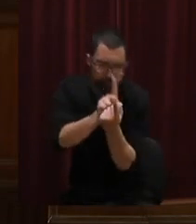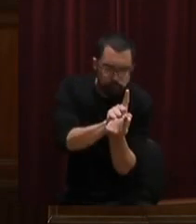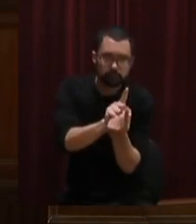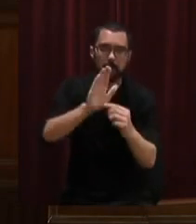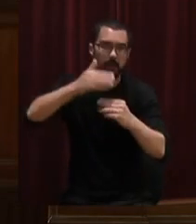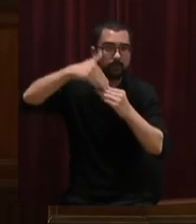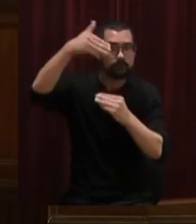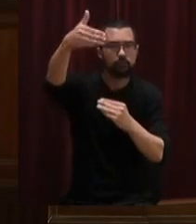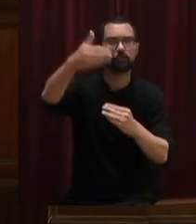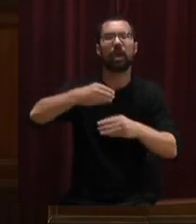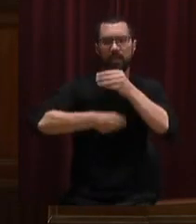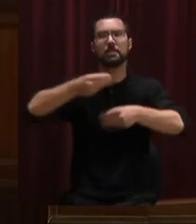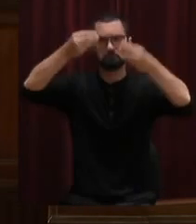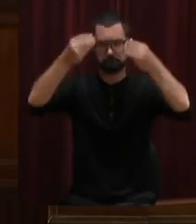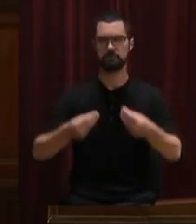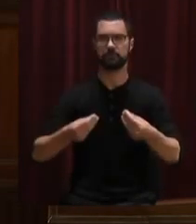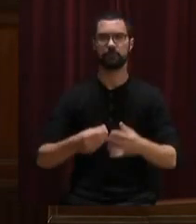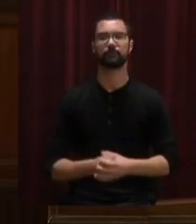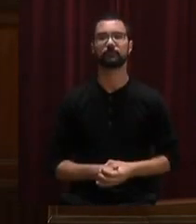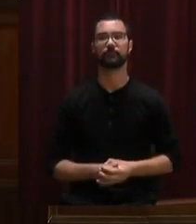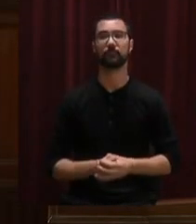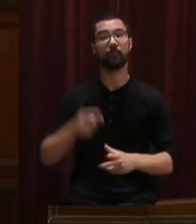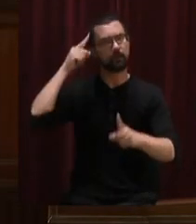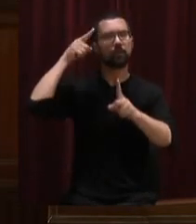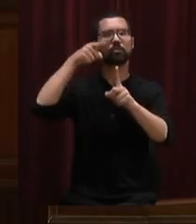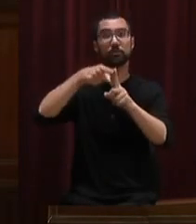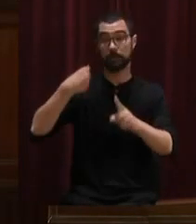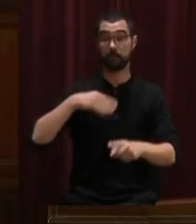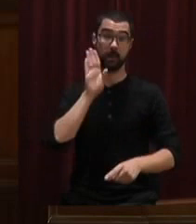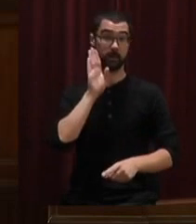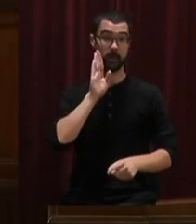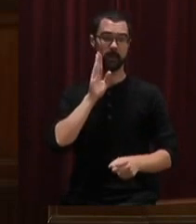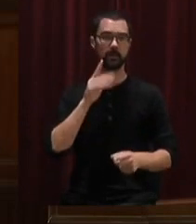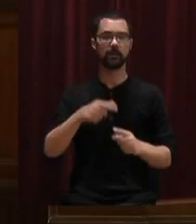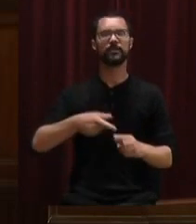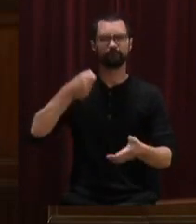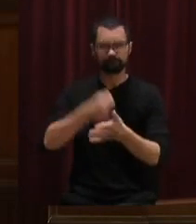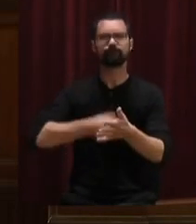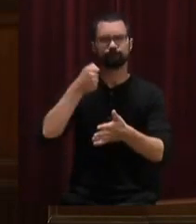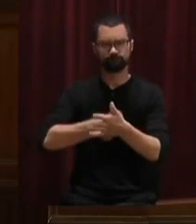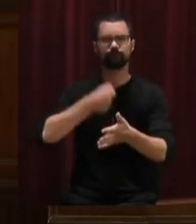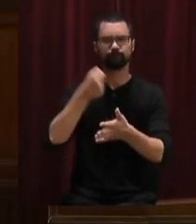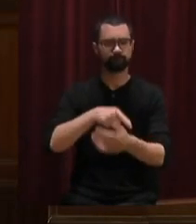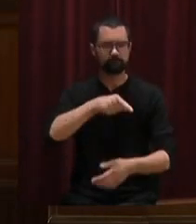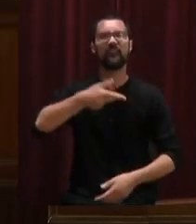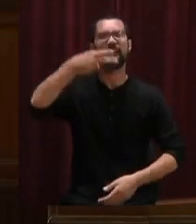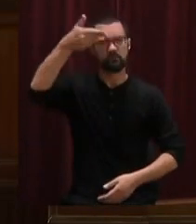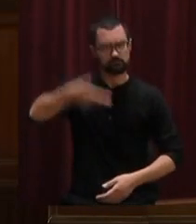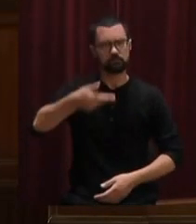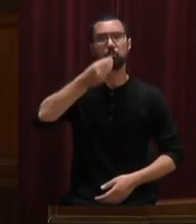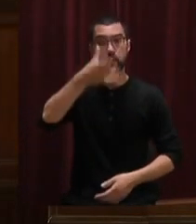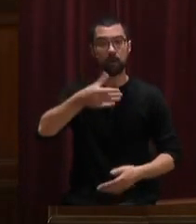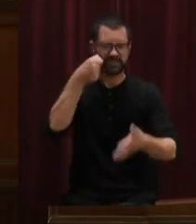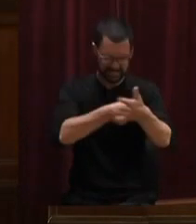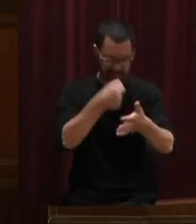nostre futur en les millors garanties. Aquest objectiu ens ha de fer perseverar en el que sabem que funciona, com la